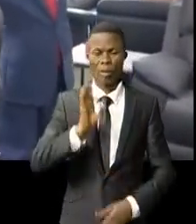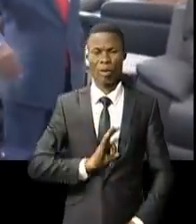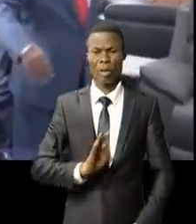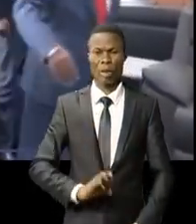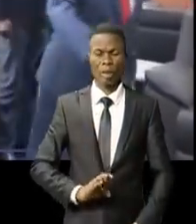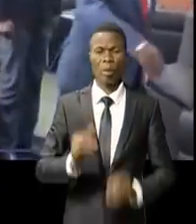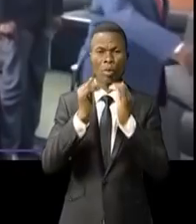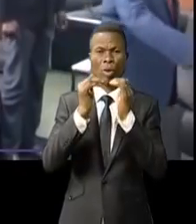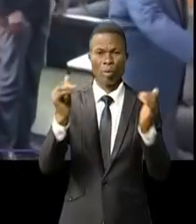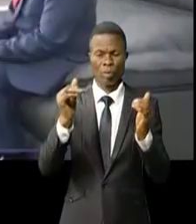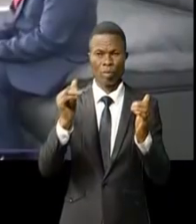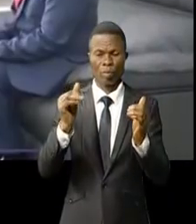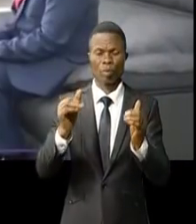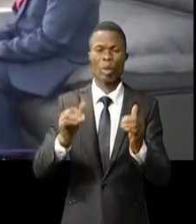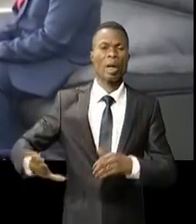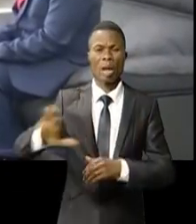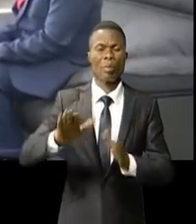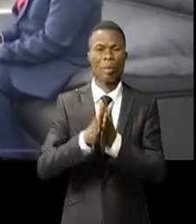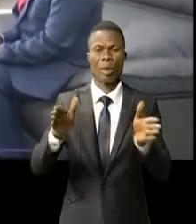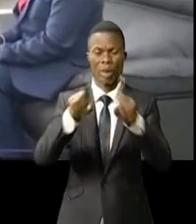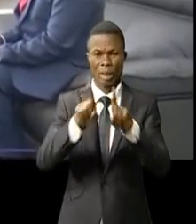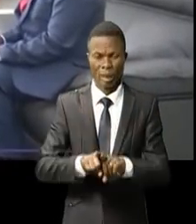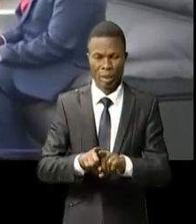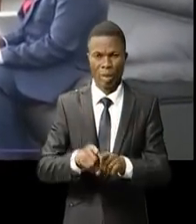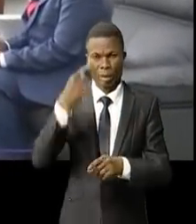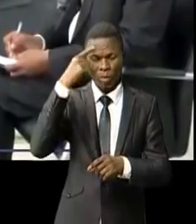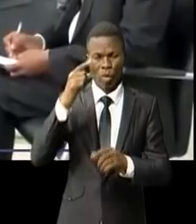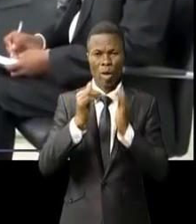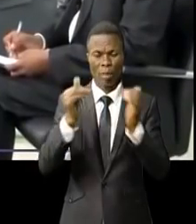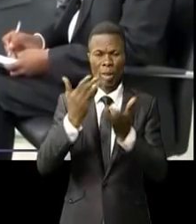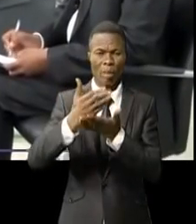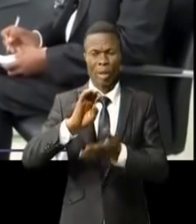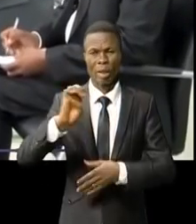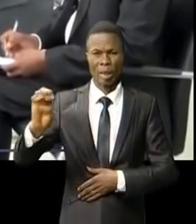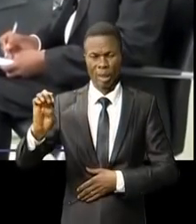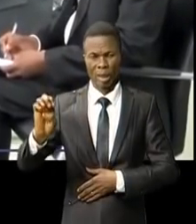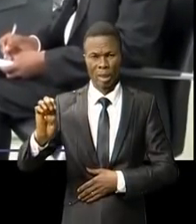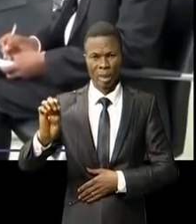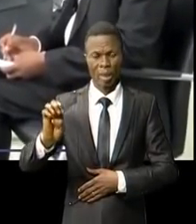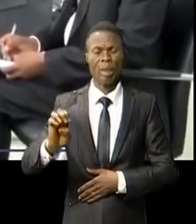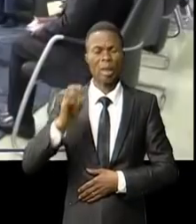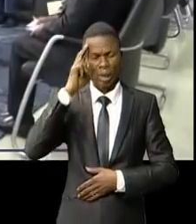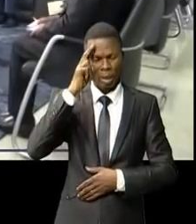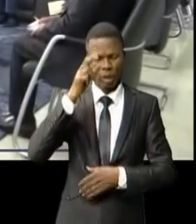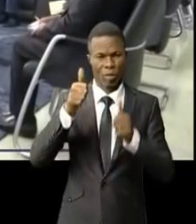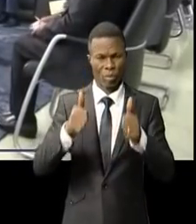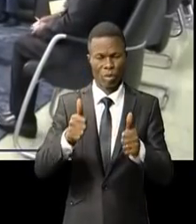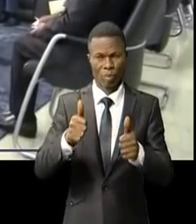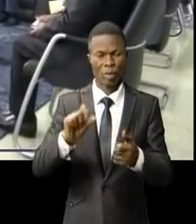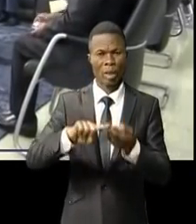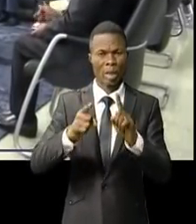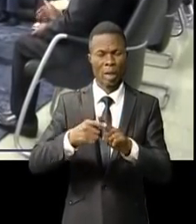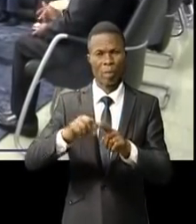la pacification de l'ensemble de la RDC en général et de l'Est en particulier, résonnent positifs chez les